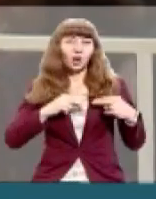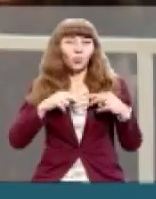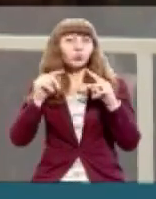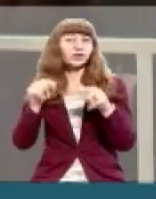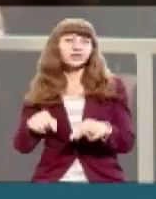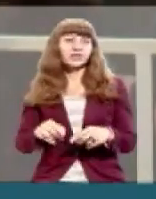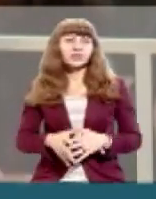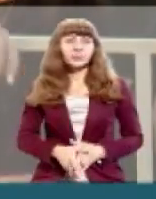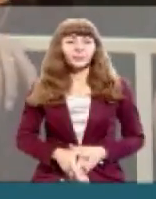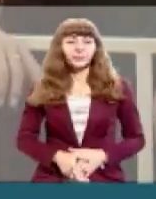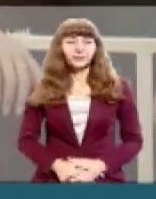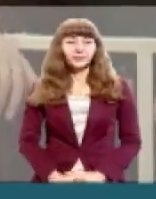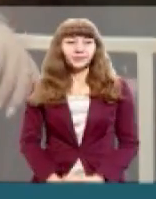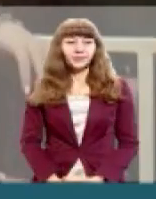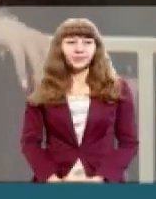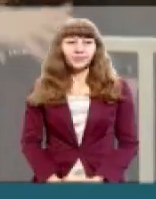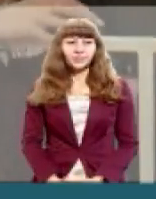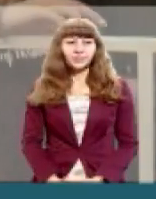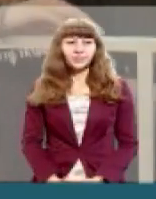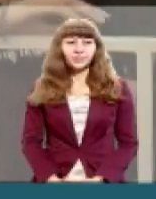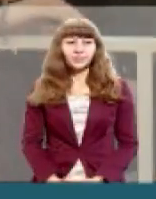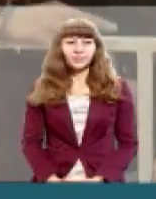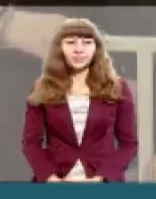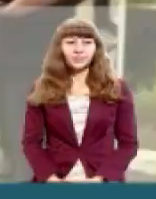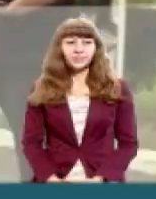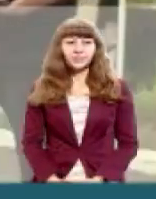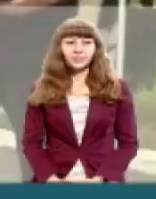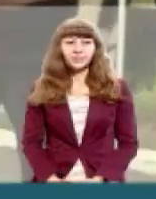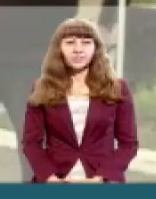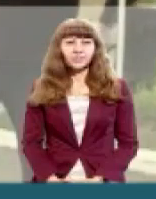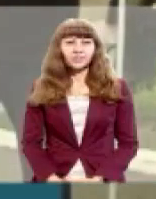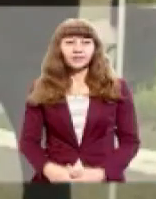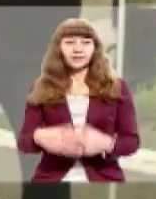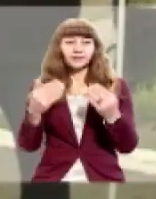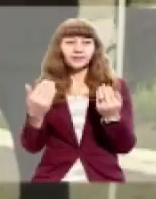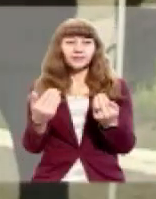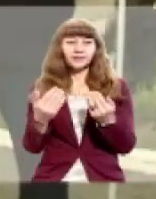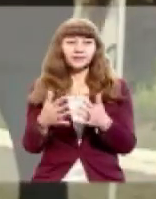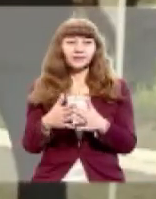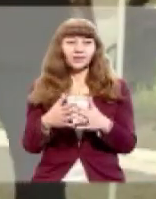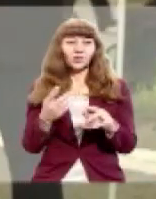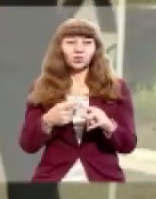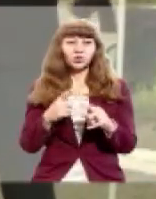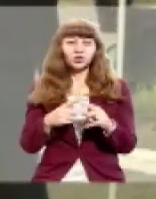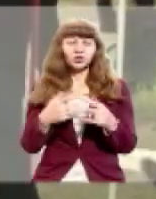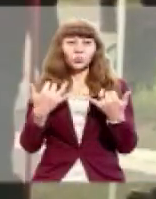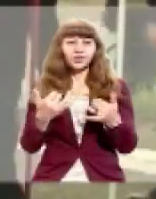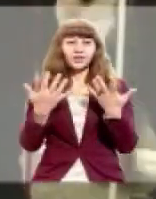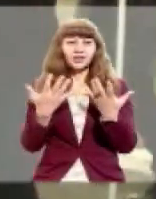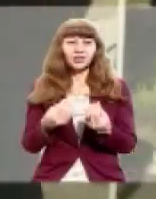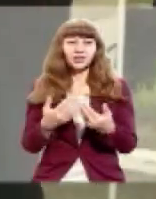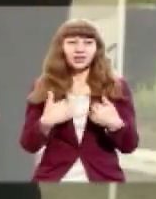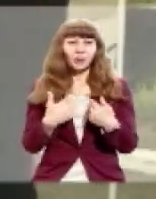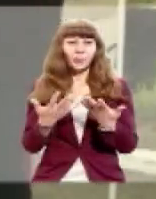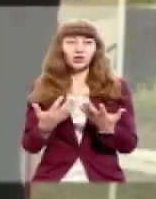жылы қосылған. Бұл еңбегі үшін берілген бірінші марапат емес екенін айтты. Сегодня такой день. Маған әртүрлі сайыстарға қатысқан